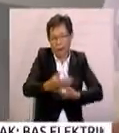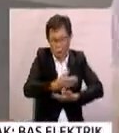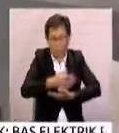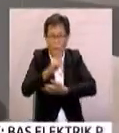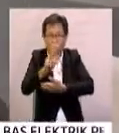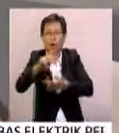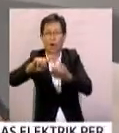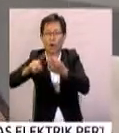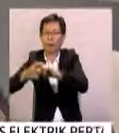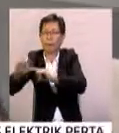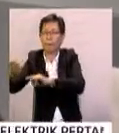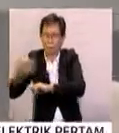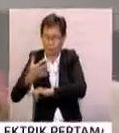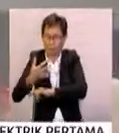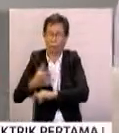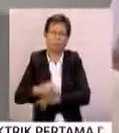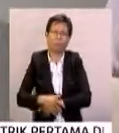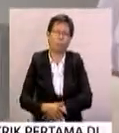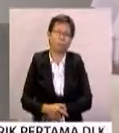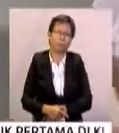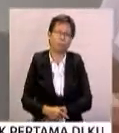dua rakan mangsa.